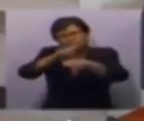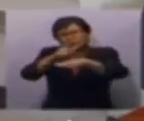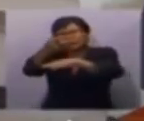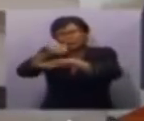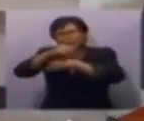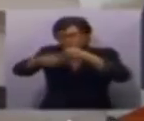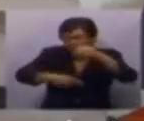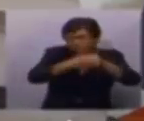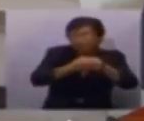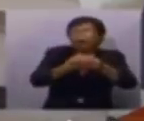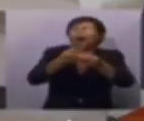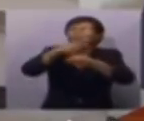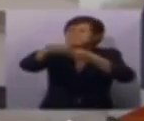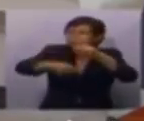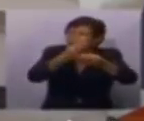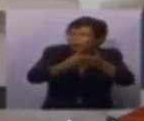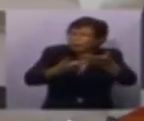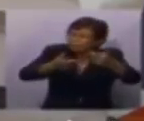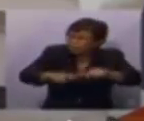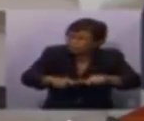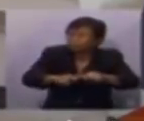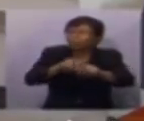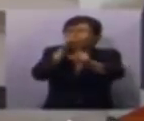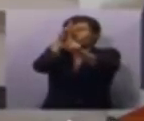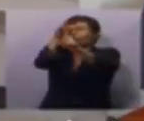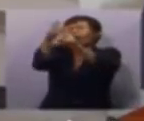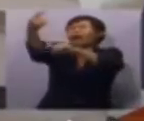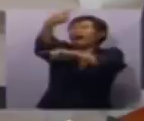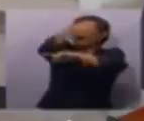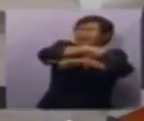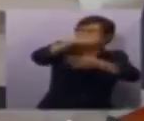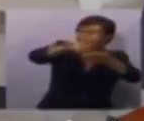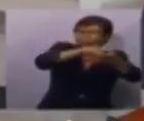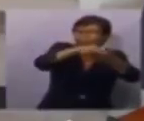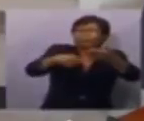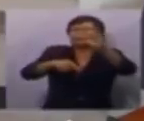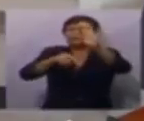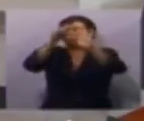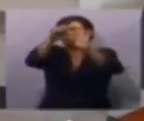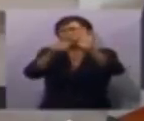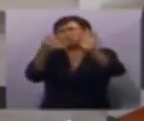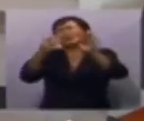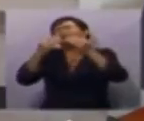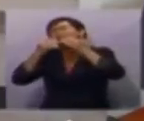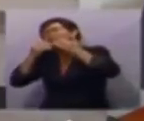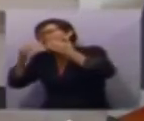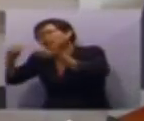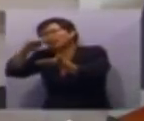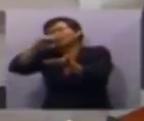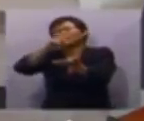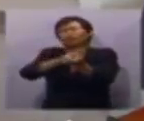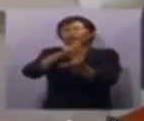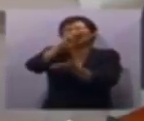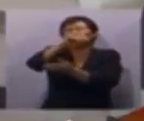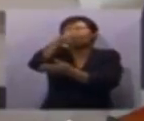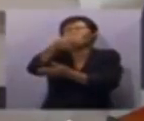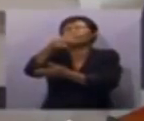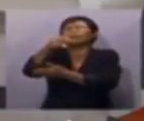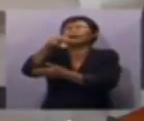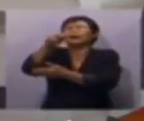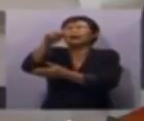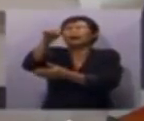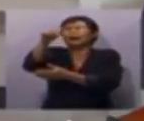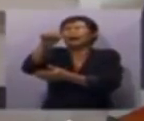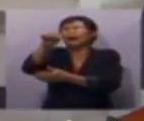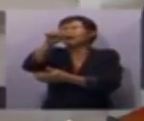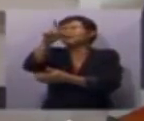RTM tentang apa yang bakal berlaku menjurus ke hari pengundian itu sendiri pada 9 Mei nanti. Terima kasih Dr. Muhammad Asri Muhammad Ali dari UM